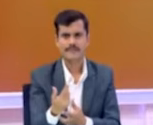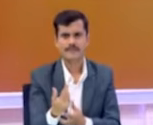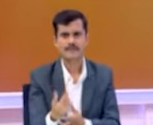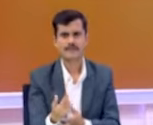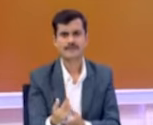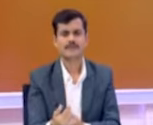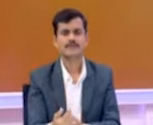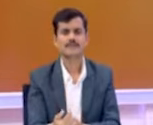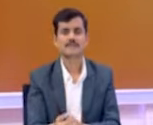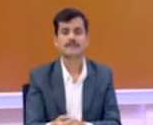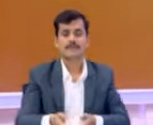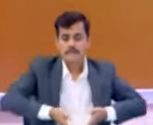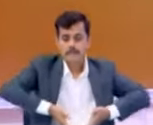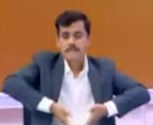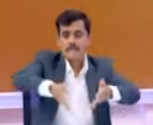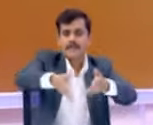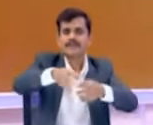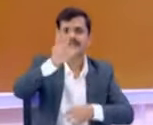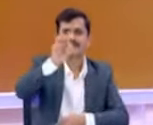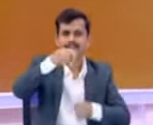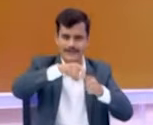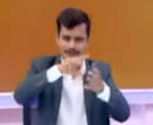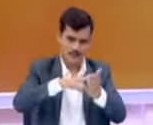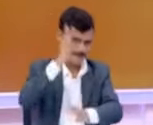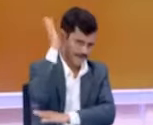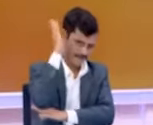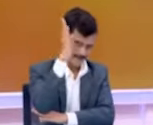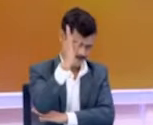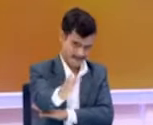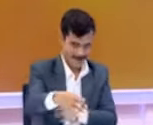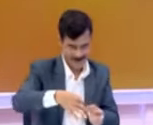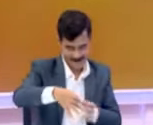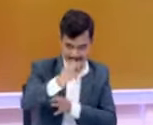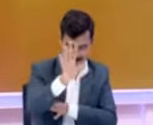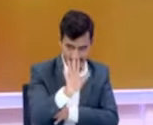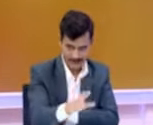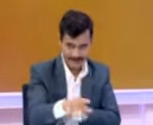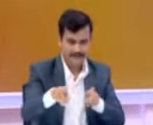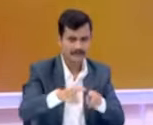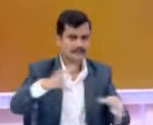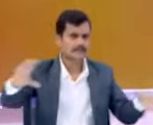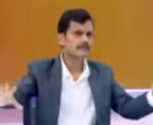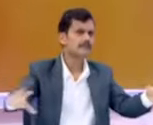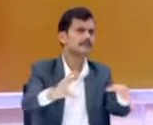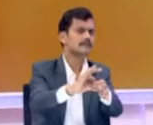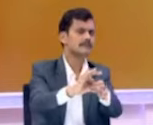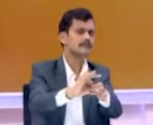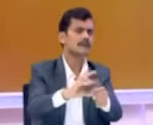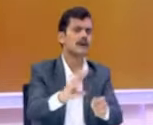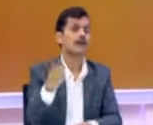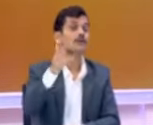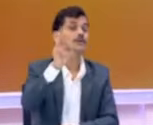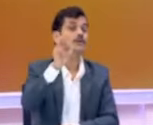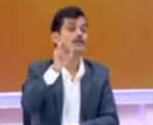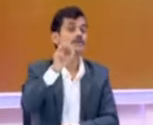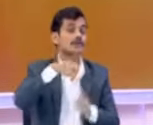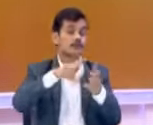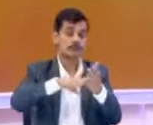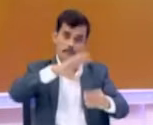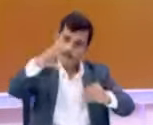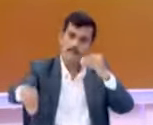आज ऑपरेशनल लेंथ 30 किलोमीटर्स के आसपास है, और जुड़ जाएगा इससे और अनदर 30 किलोमीटर्स विल बी